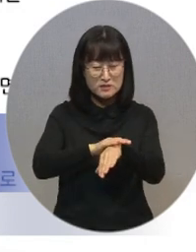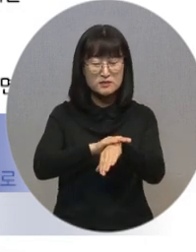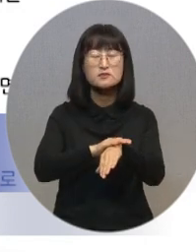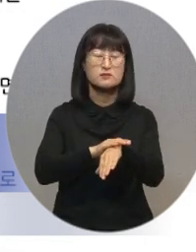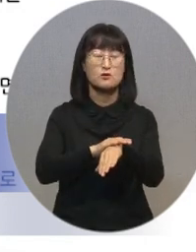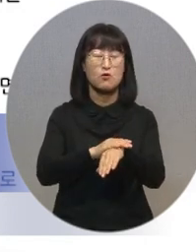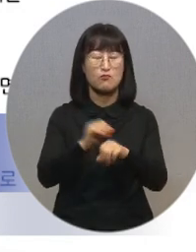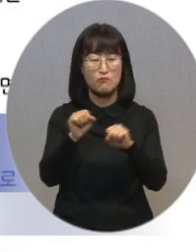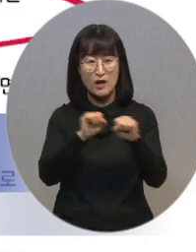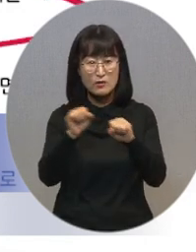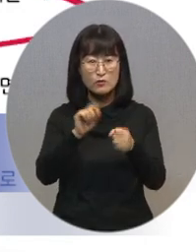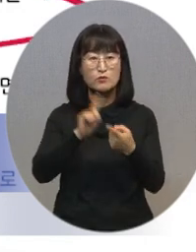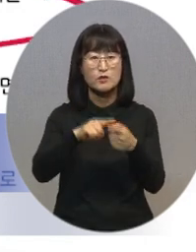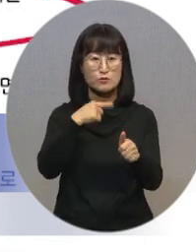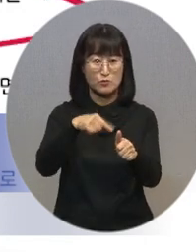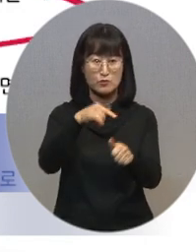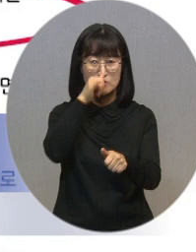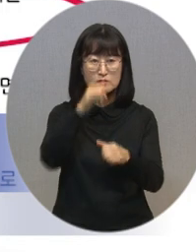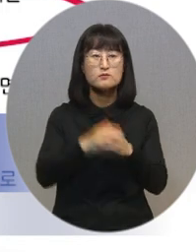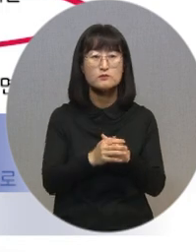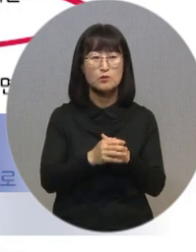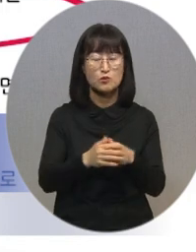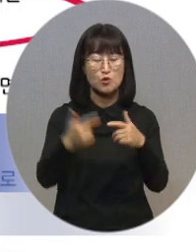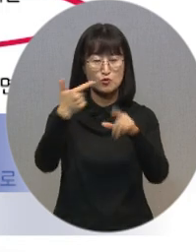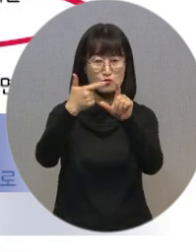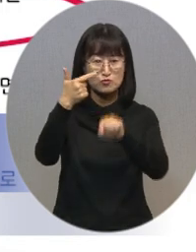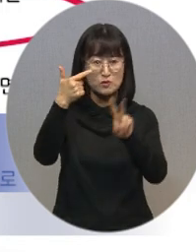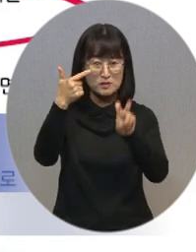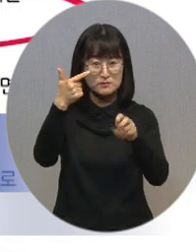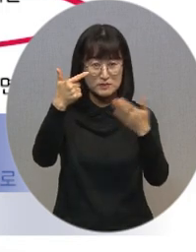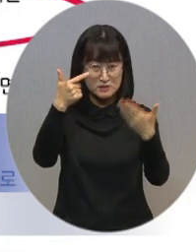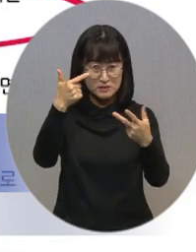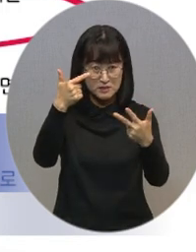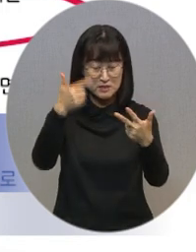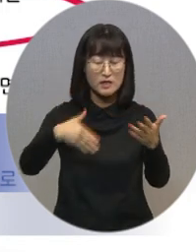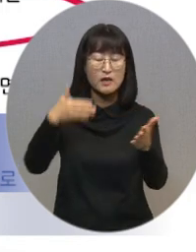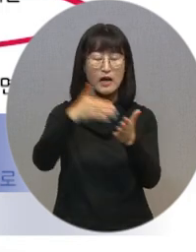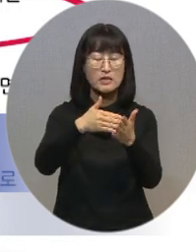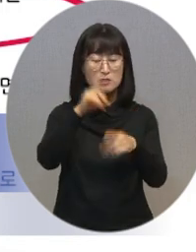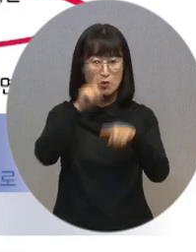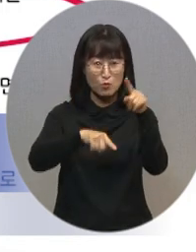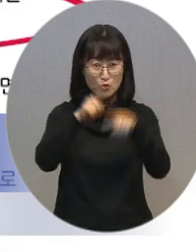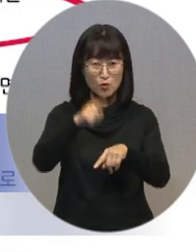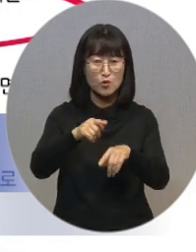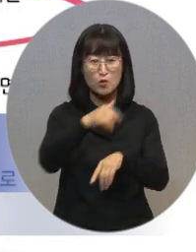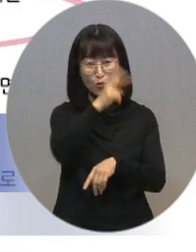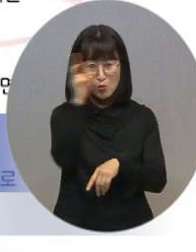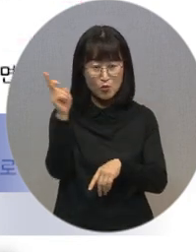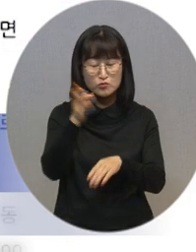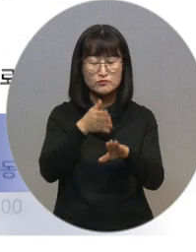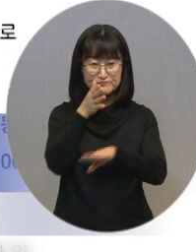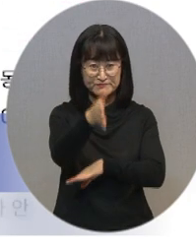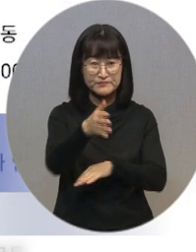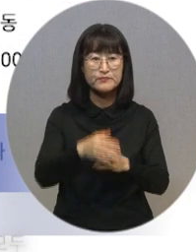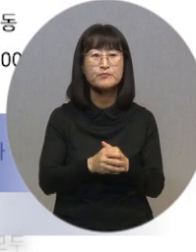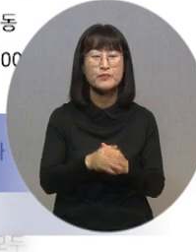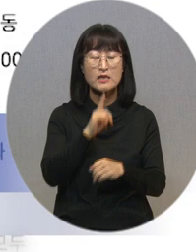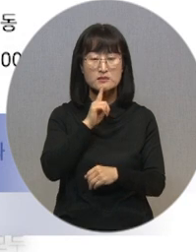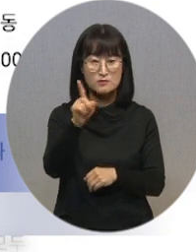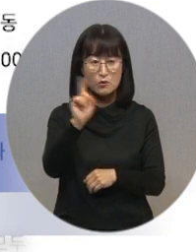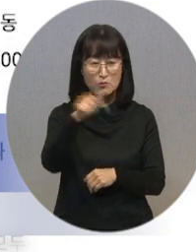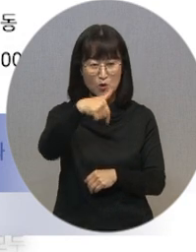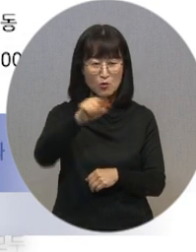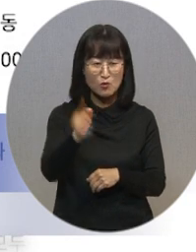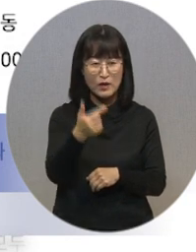진행됩니다 올해 상반기 교육은 오는 6월 27일까지 매주 목요일 오후에 진행됩니다 신청은